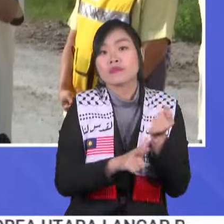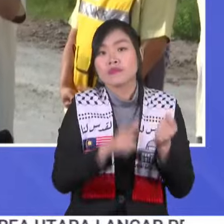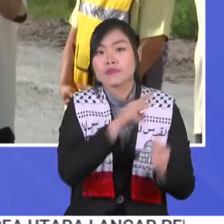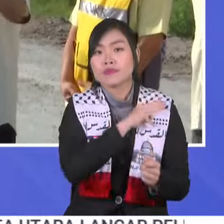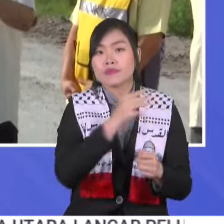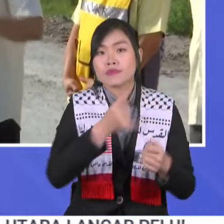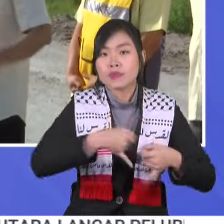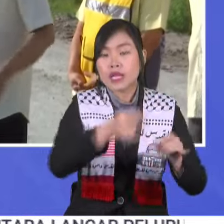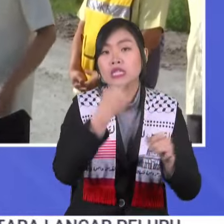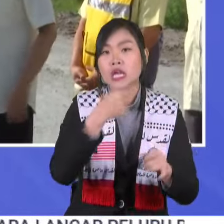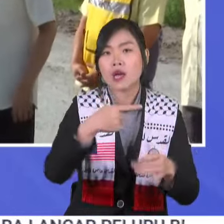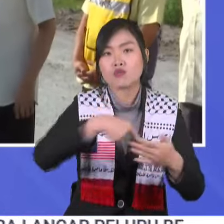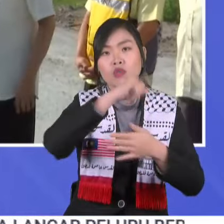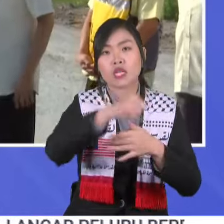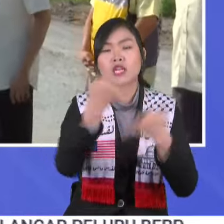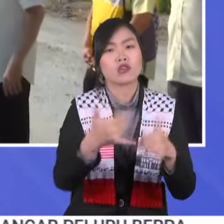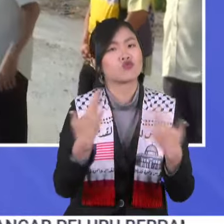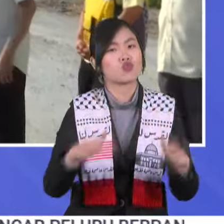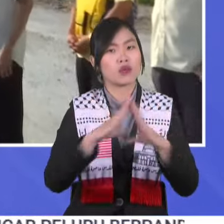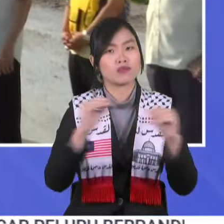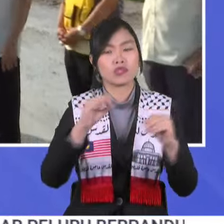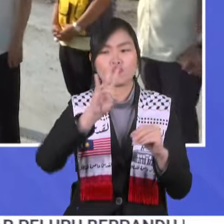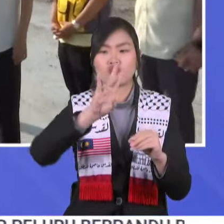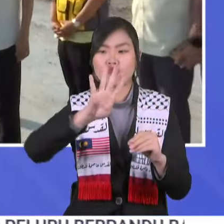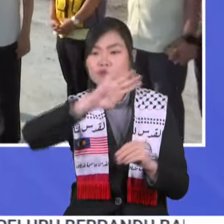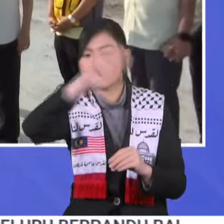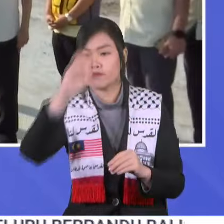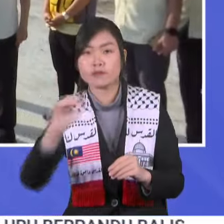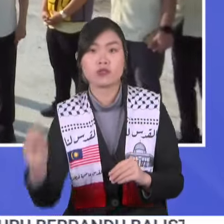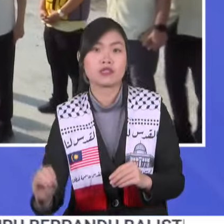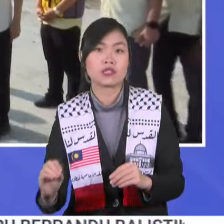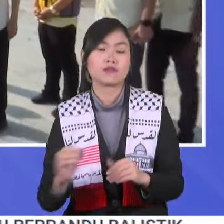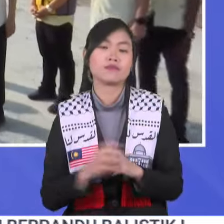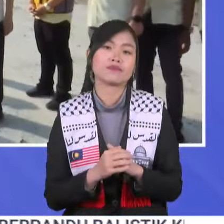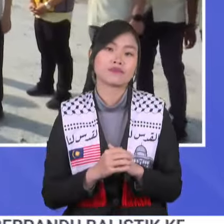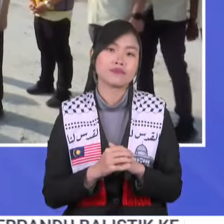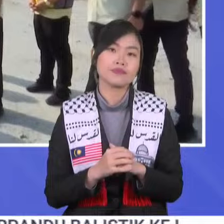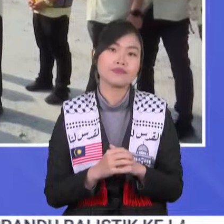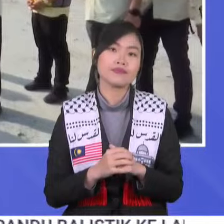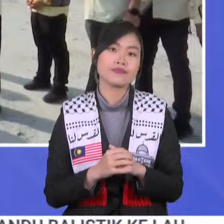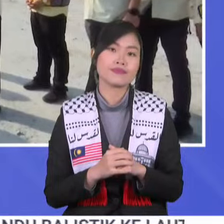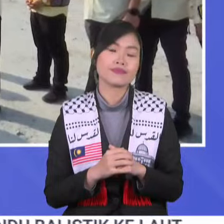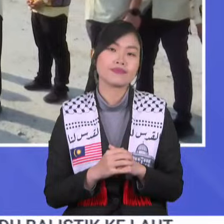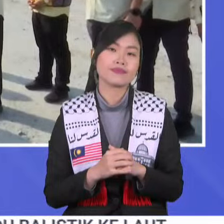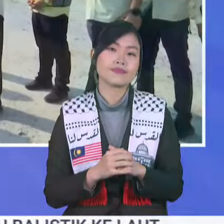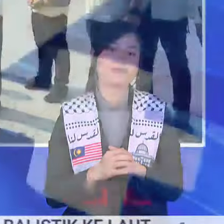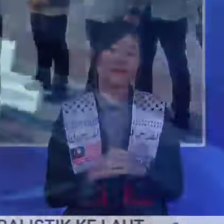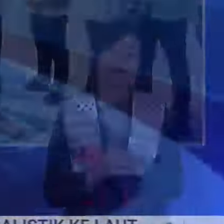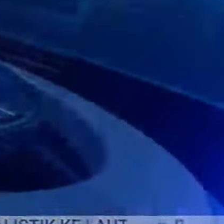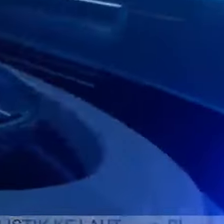Raya menyatakan projek berkenaan kini siap hampir 74% pembinaannya.